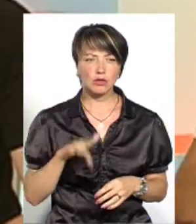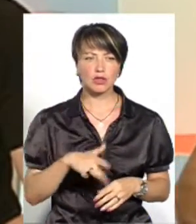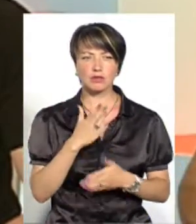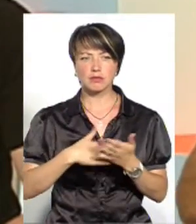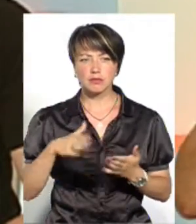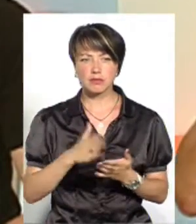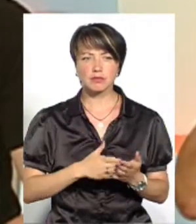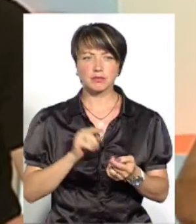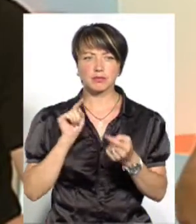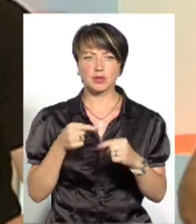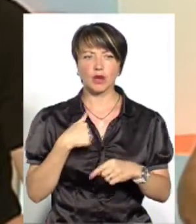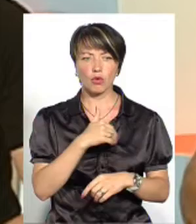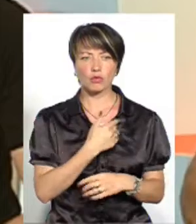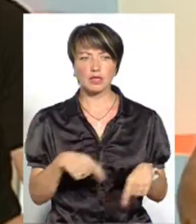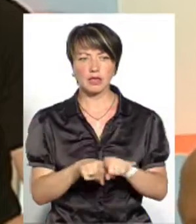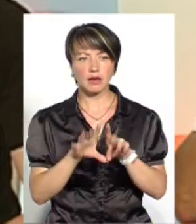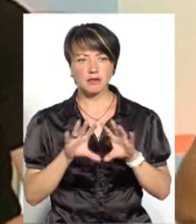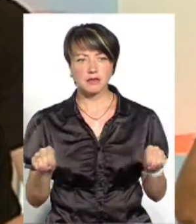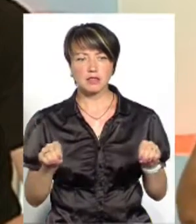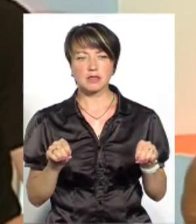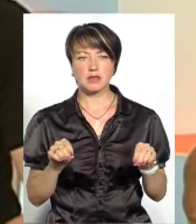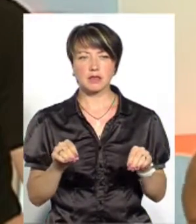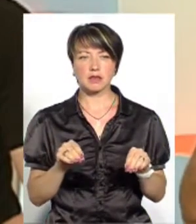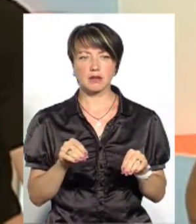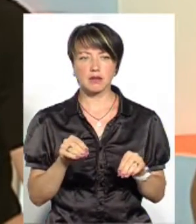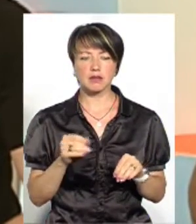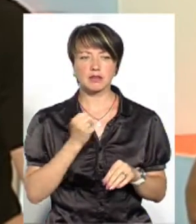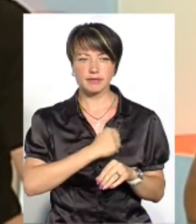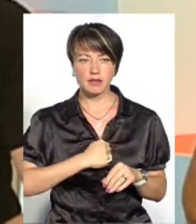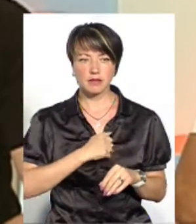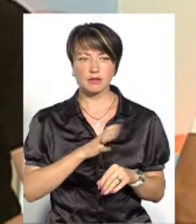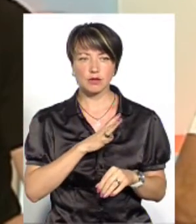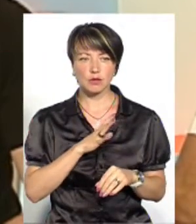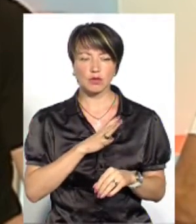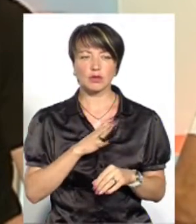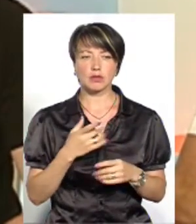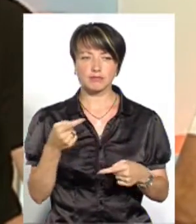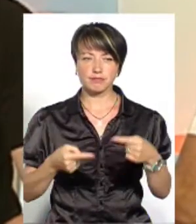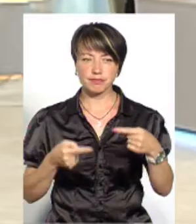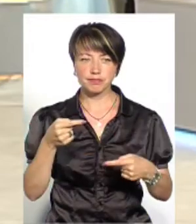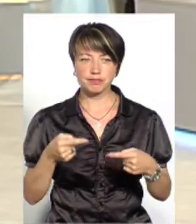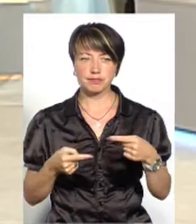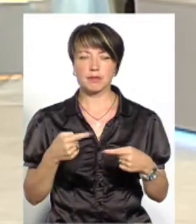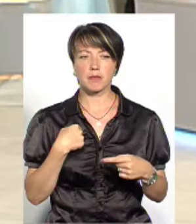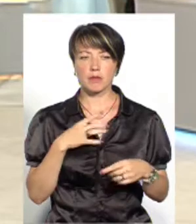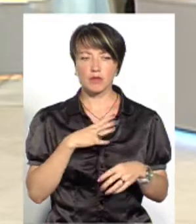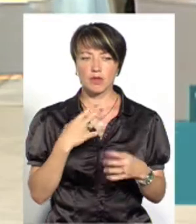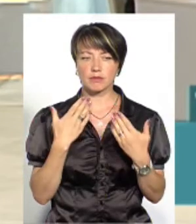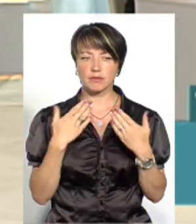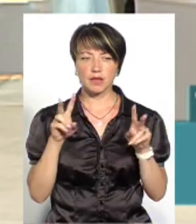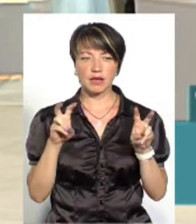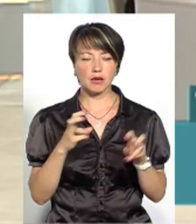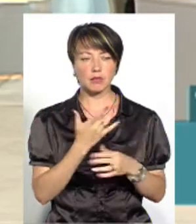от ми, я хочу от так і все. І тут тупали ногами і били. Ми от неодноразово говорили з Володимиром на цю тему. Різні